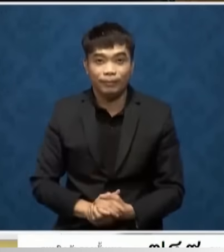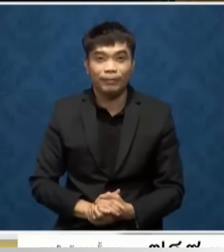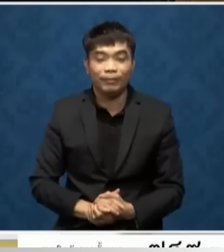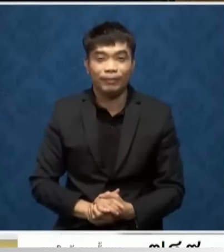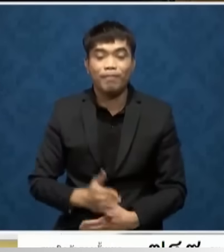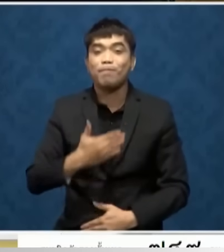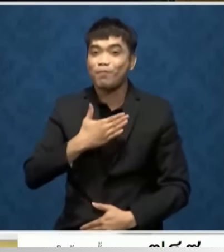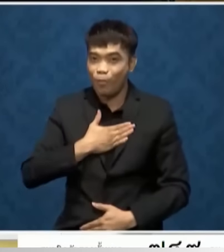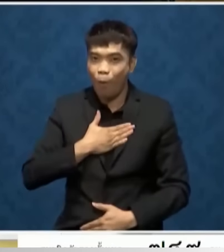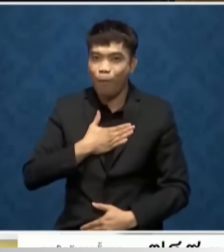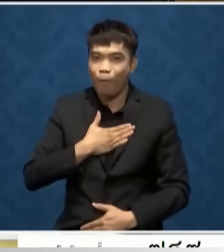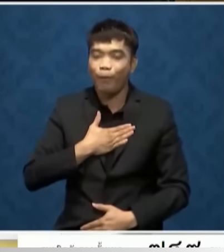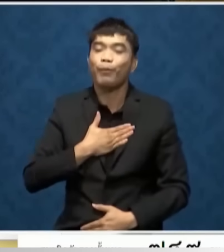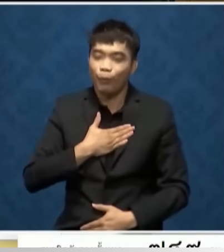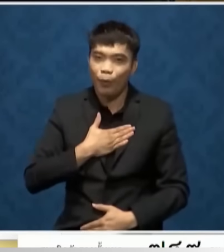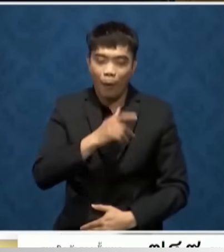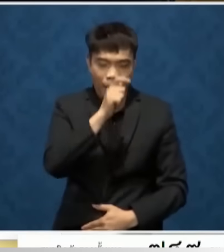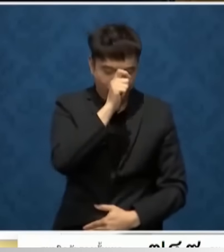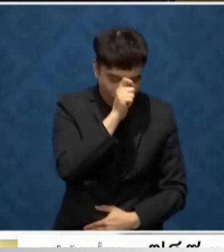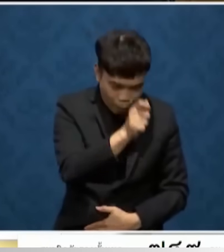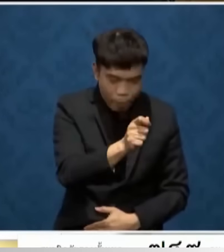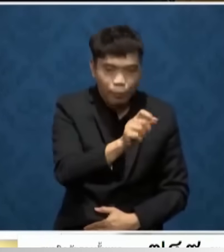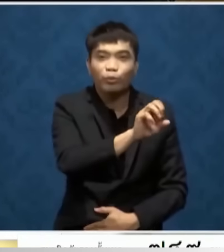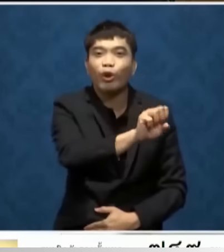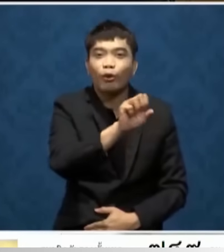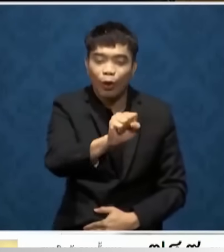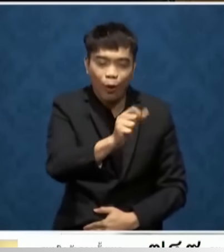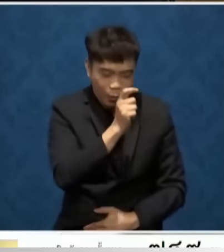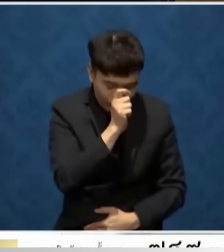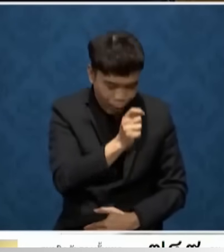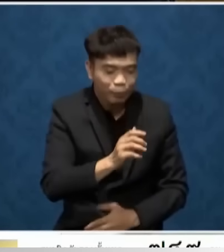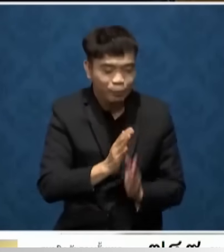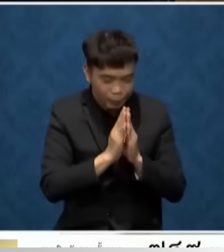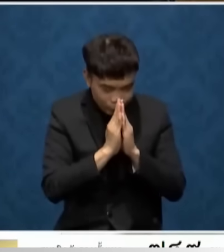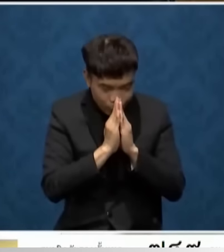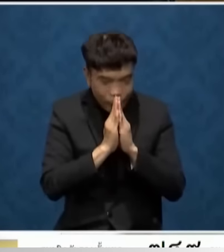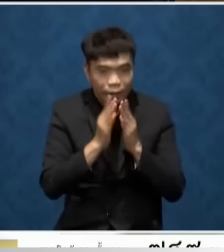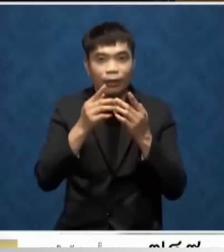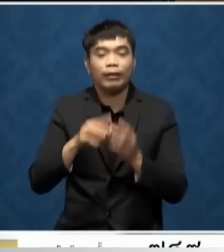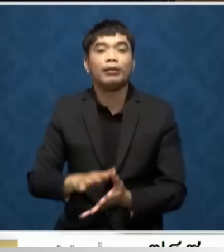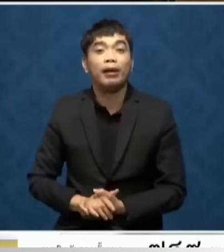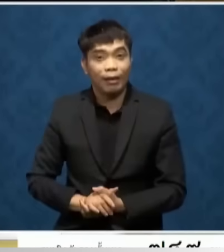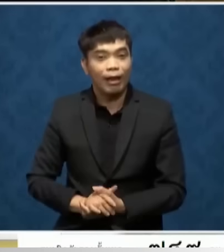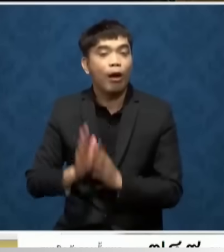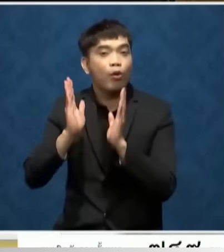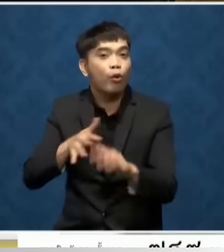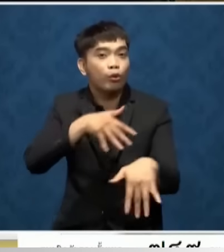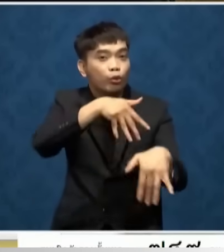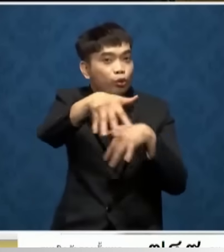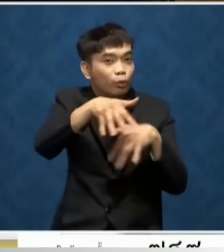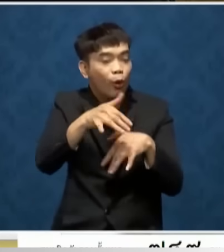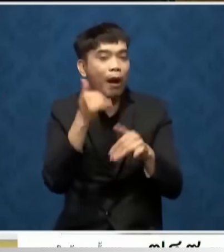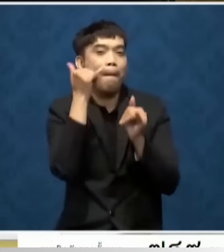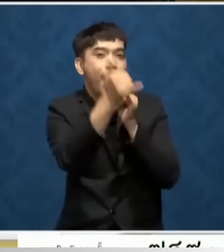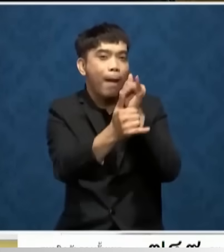ก็ผมให้ความเคารพและให้เกียรติท่านสส.ครับแล้วรับฟังความคิดเห็นและเสียงของประชาชนที่ออกไปใช้สิ